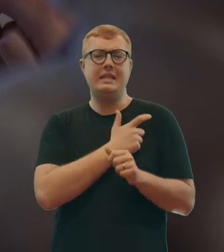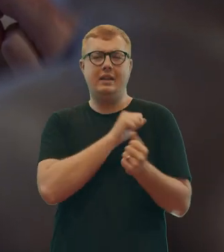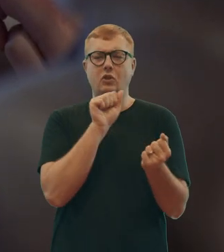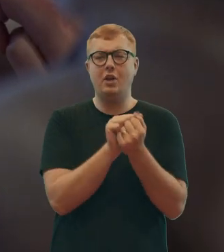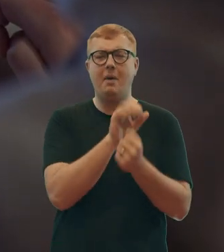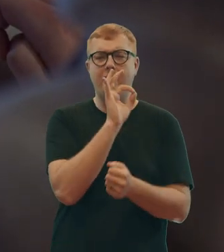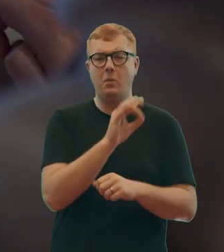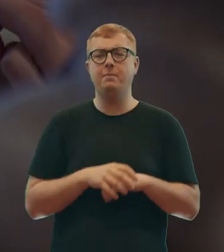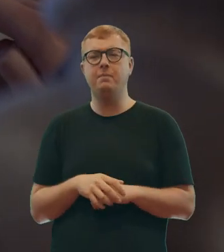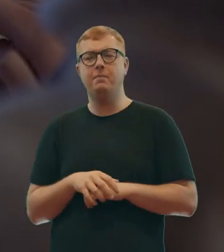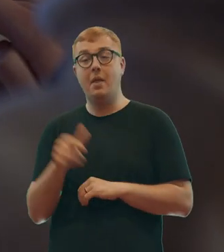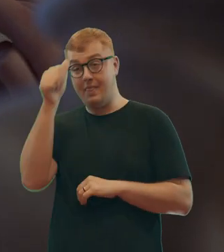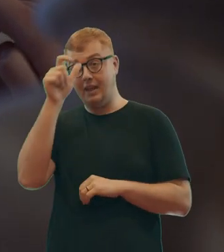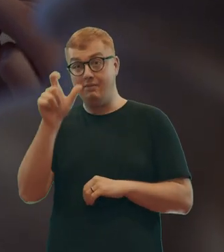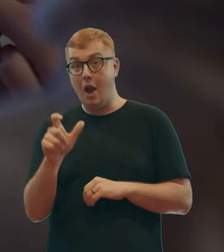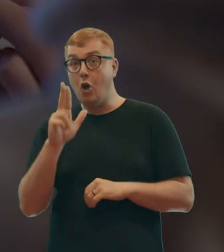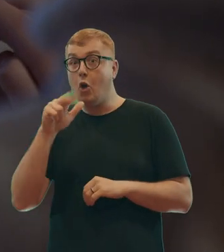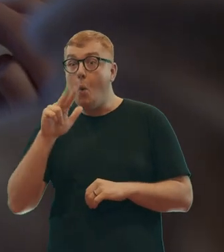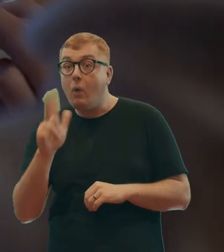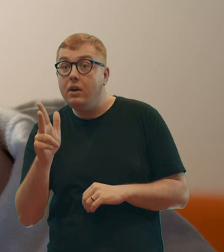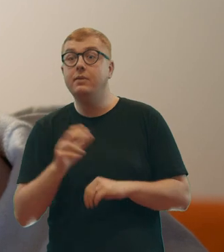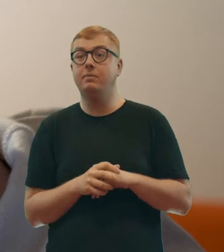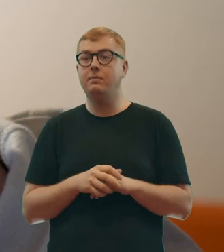1812 Serce Zimy.